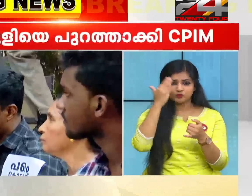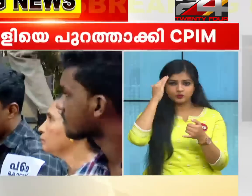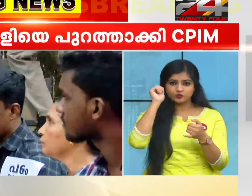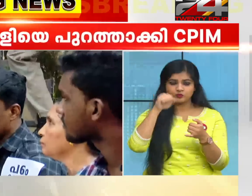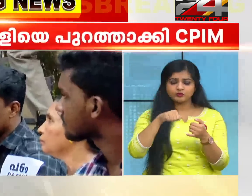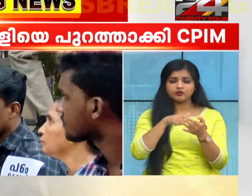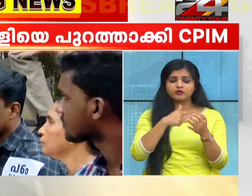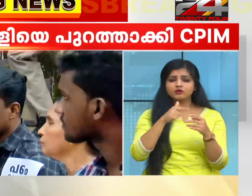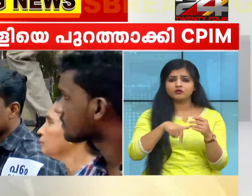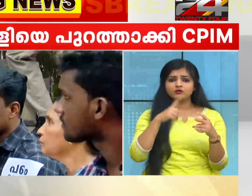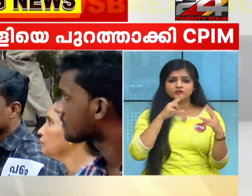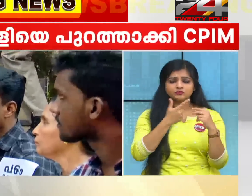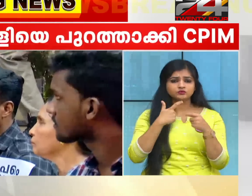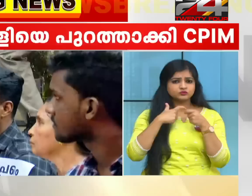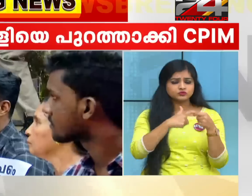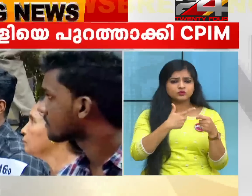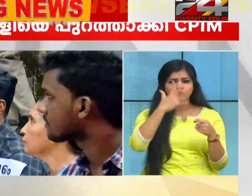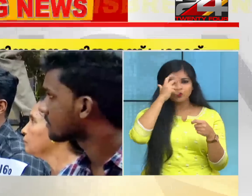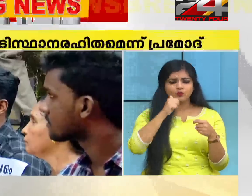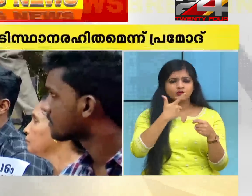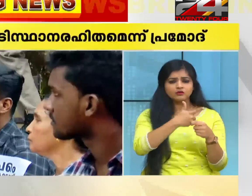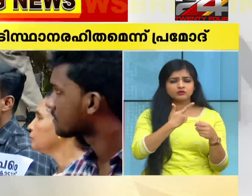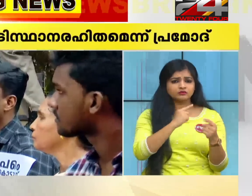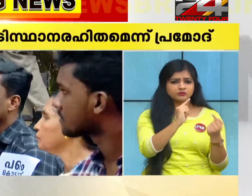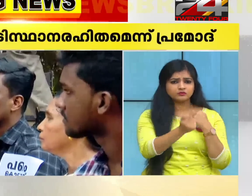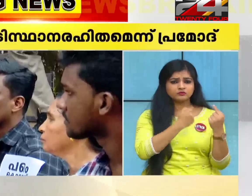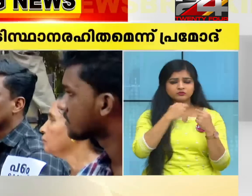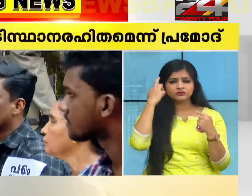ഇങ്ങനെ നിങ്ങൾ അറിയുമ്പോൾ നിങ്ങൾ ചോദിക്കില്ലേ എന്തുകൊണ്ടാണ് ഇങ്ങനെ ഒരു ആരോപണം എനിക്കെതിരെ വന്നത്?